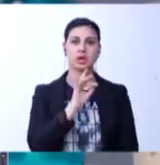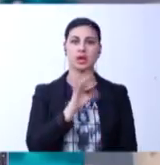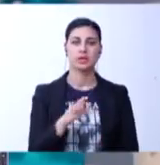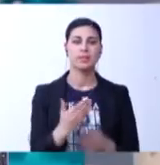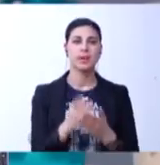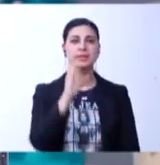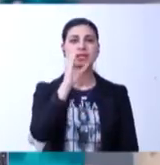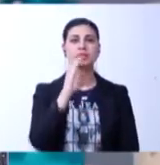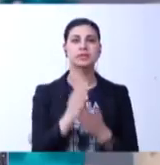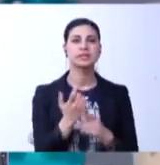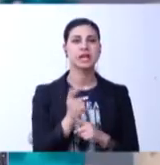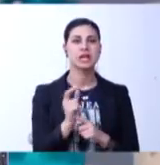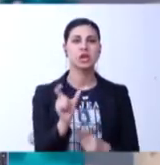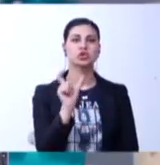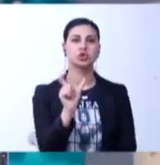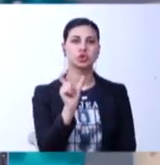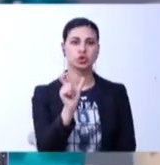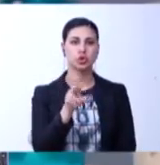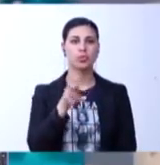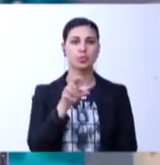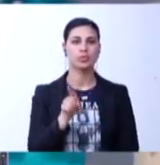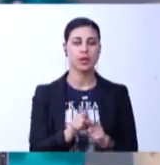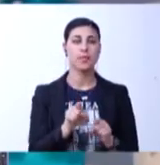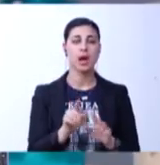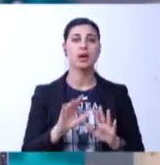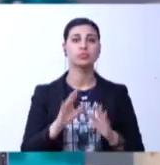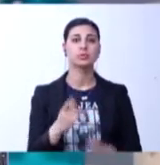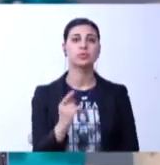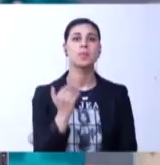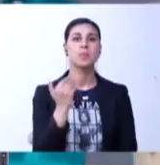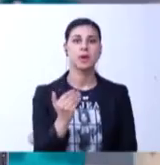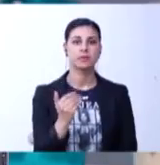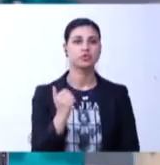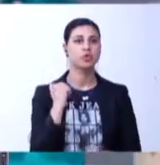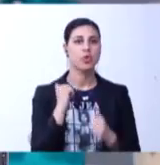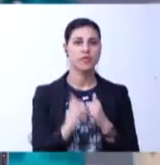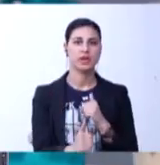თუ საწოვარს აქვს დიდი ნახრეტები, ნაპრალები, ამ შემთხვევაში ბავშვს